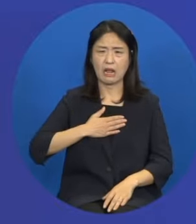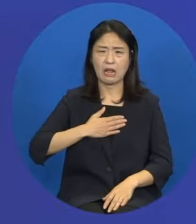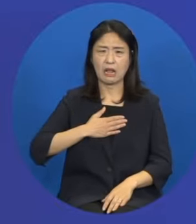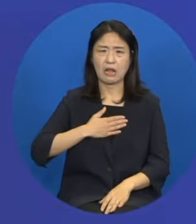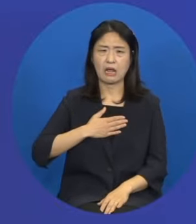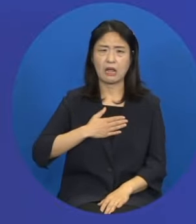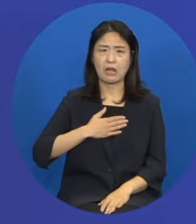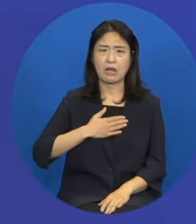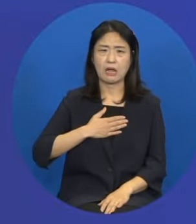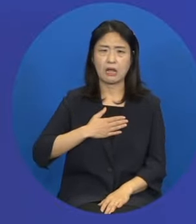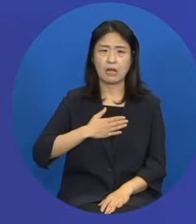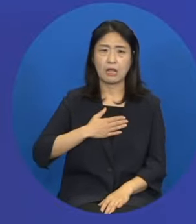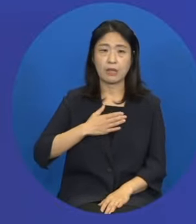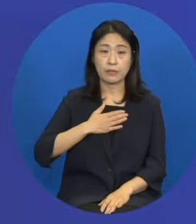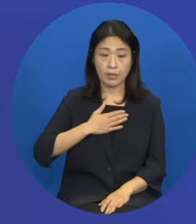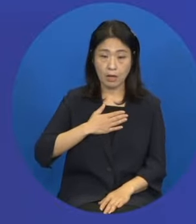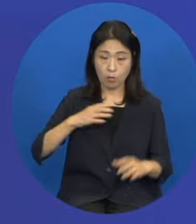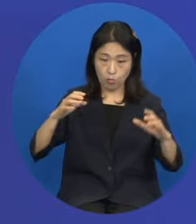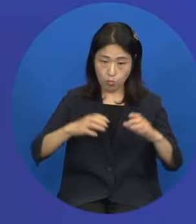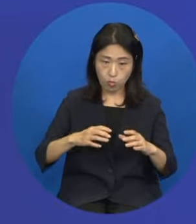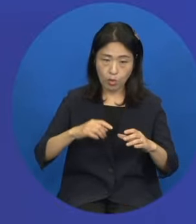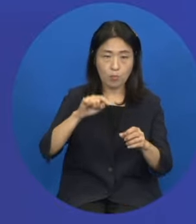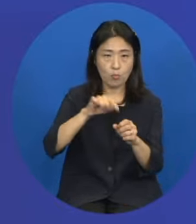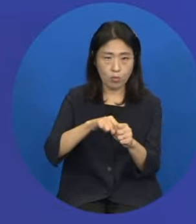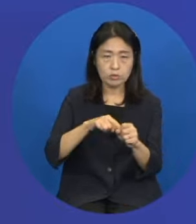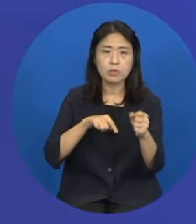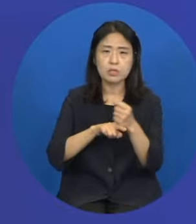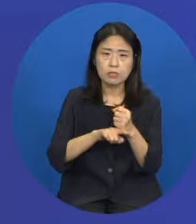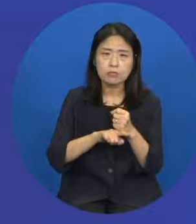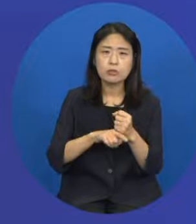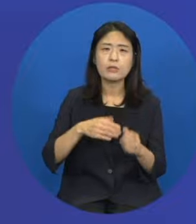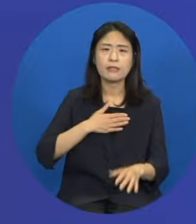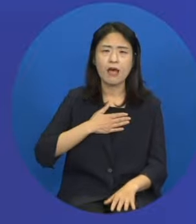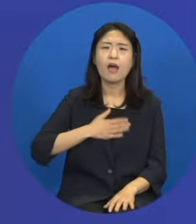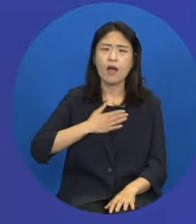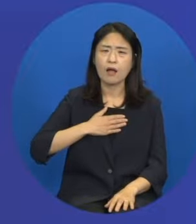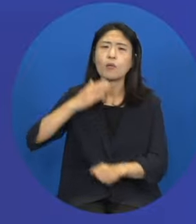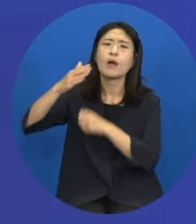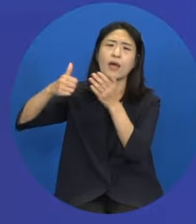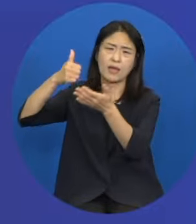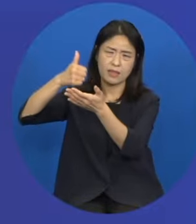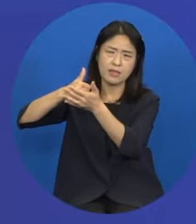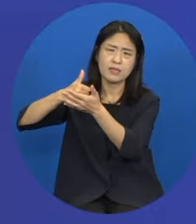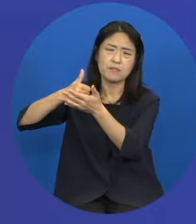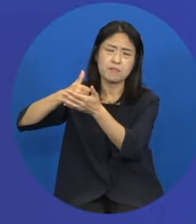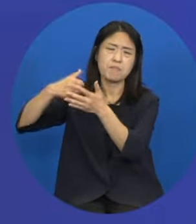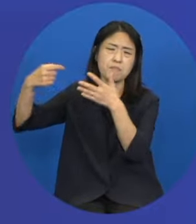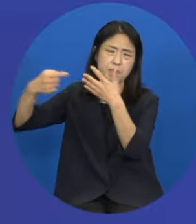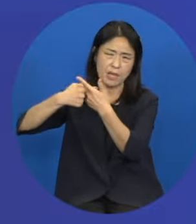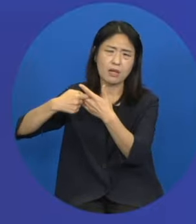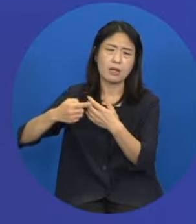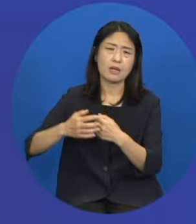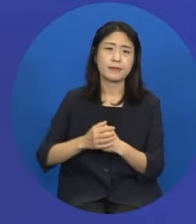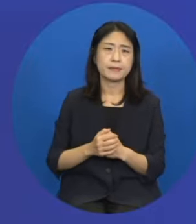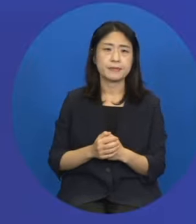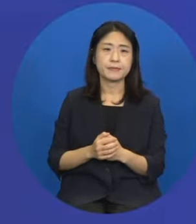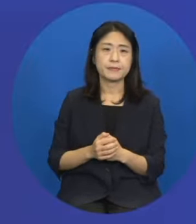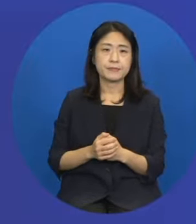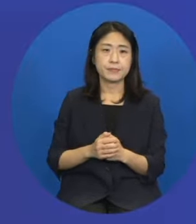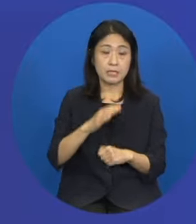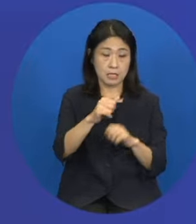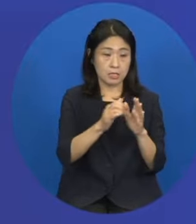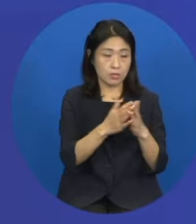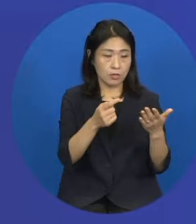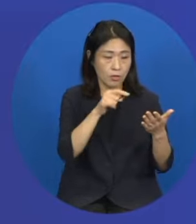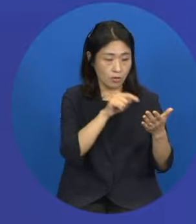우리가 어떤 마음으로 모인지는 우리가 알죠. 하나님이 아십니다. 성경은 줄곧 사람의 숫자나